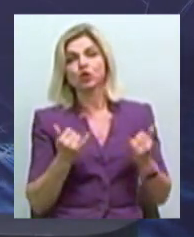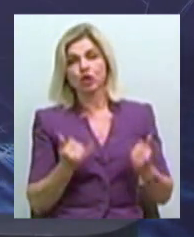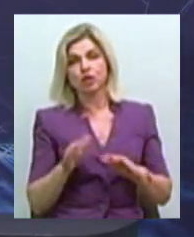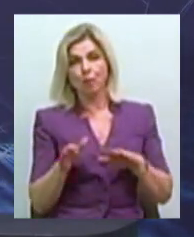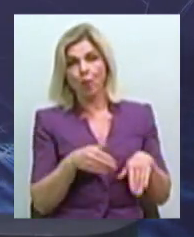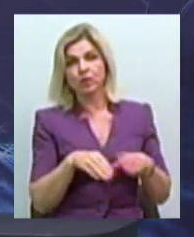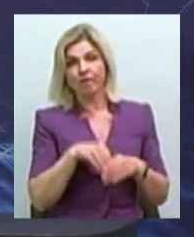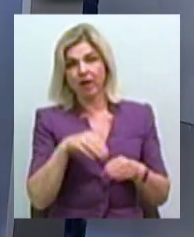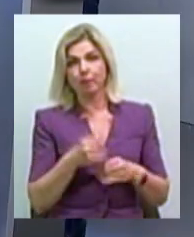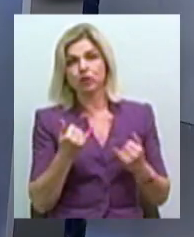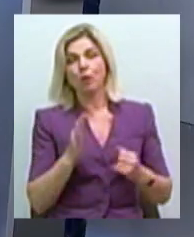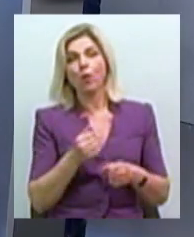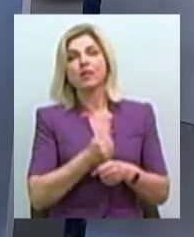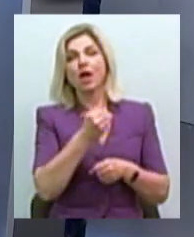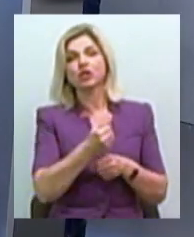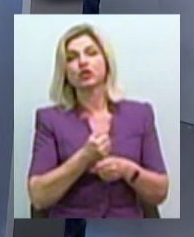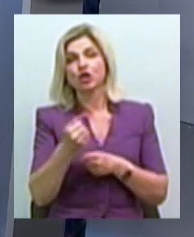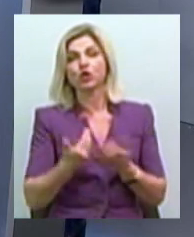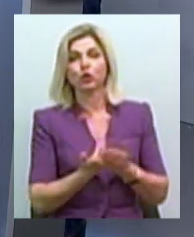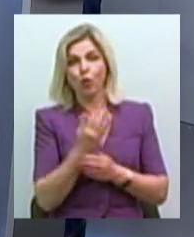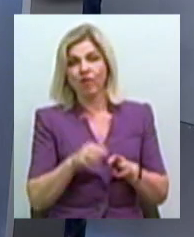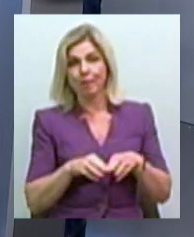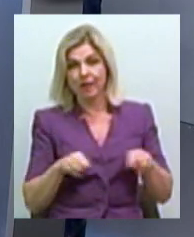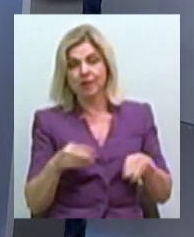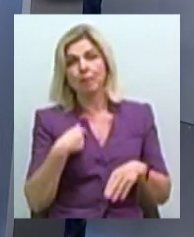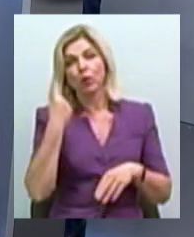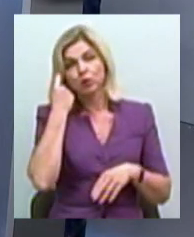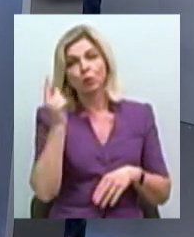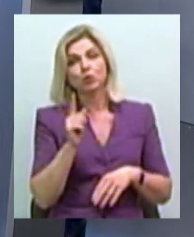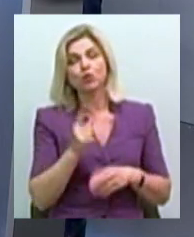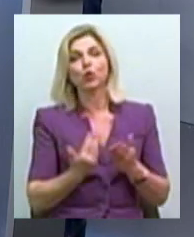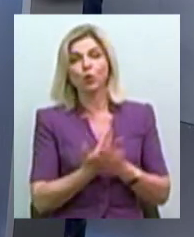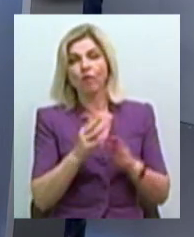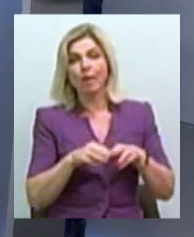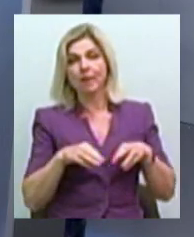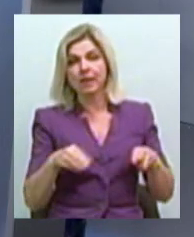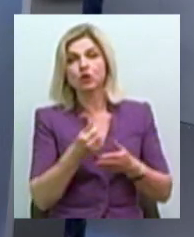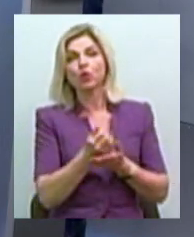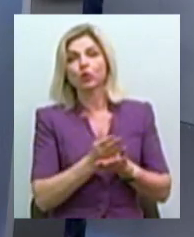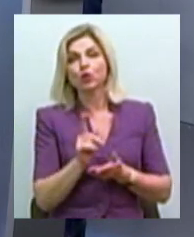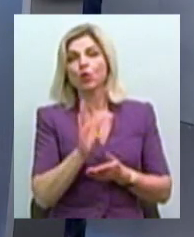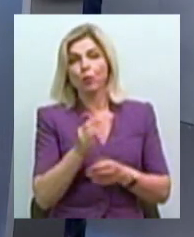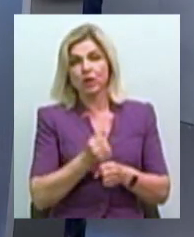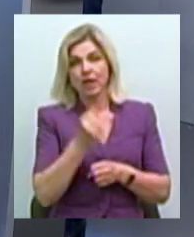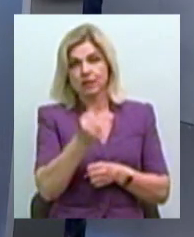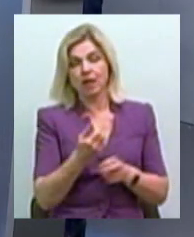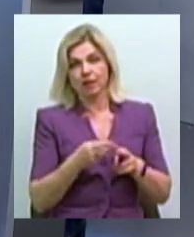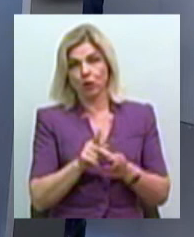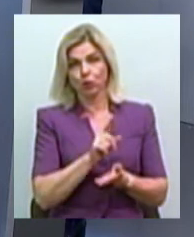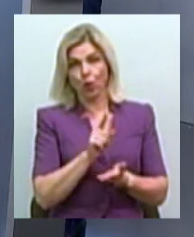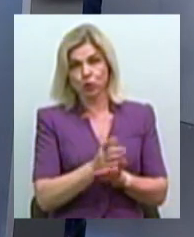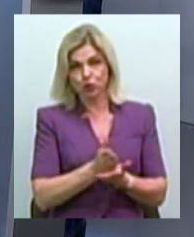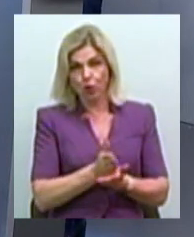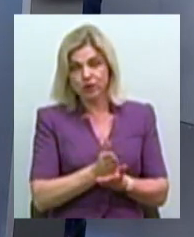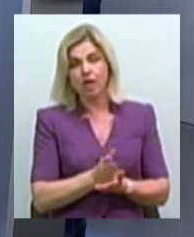будут назначения министров. Мы надеемся, что тут новый министр инфраструктуры, который будет назначен на эту должность, там,